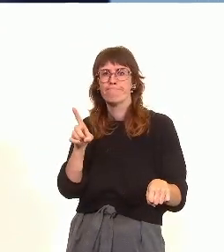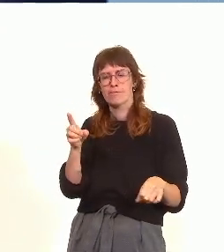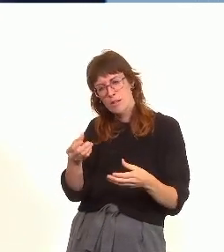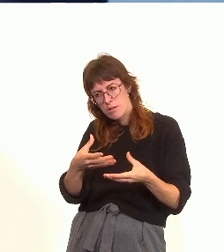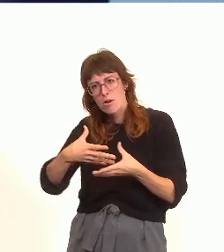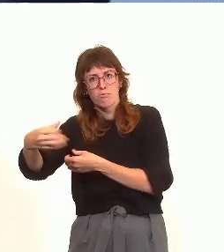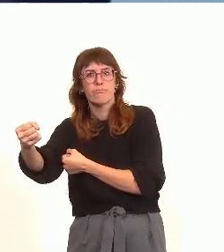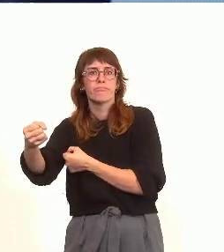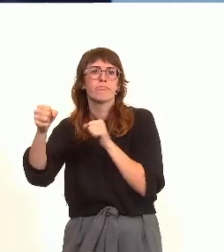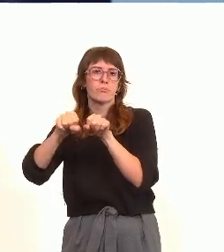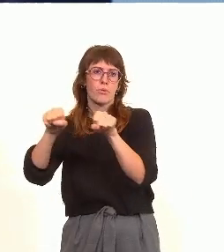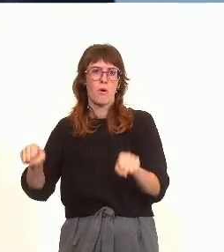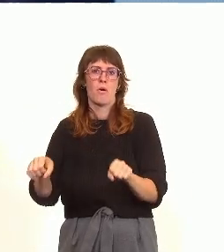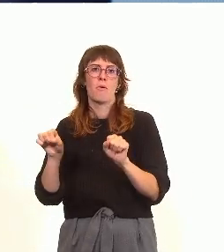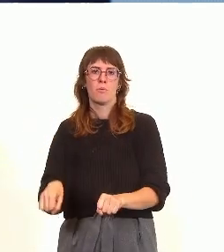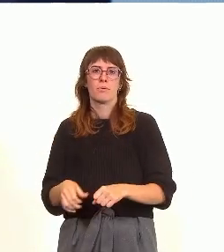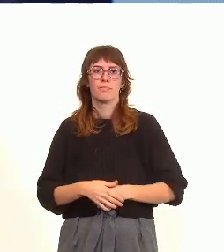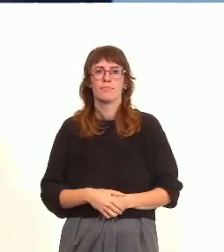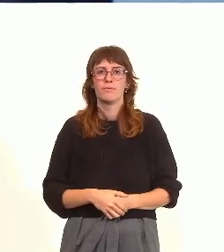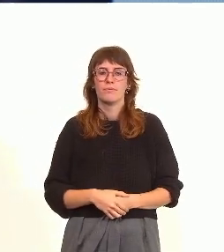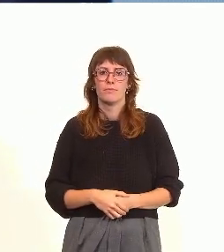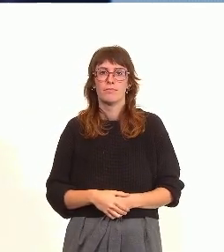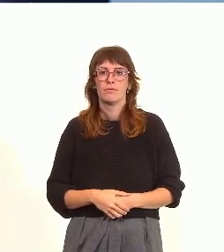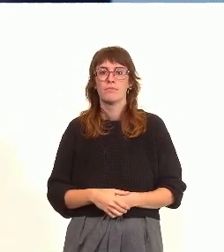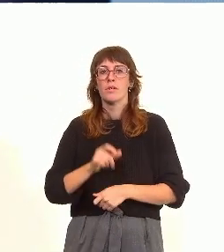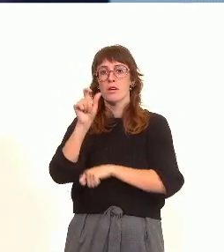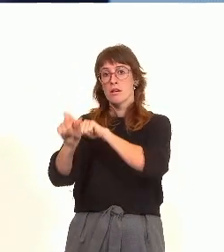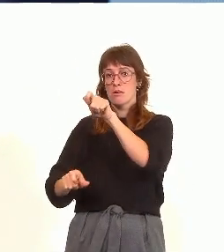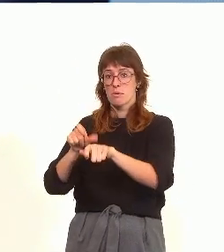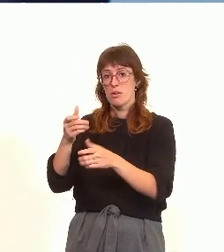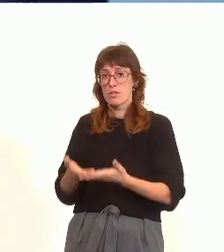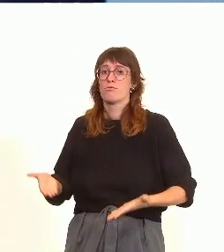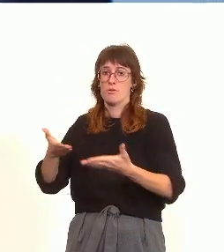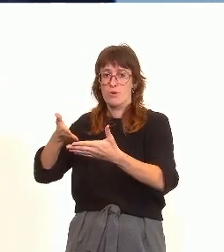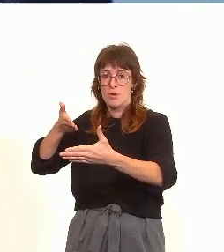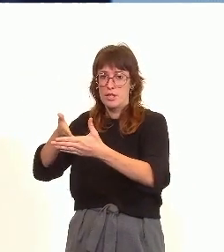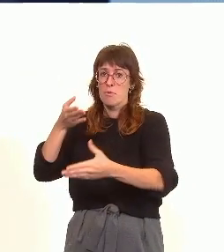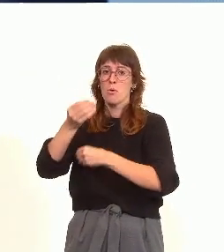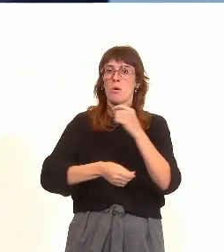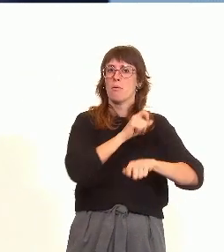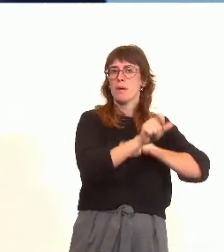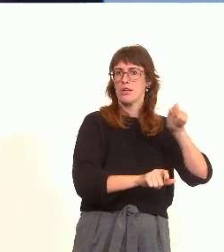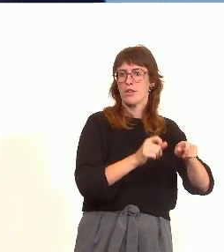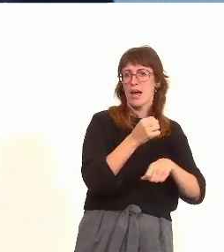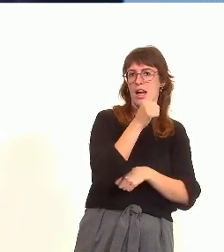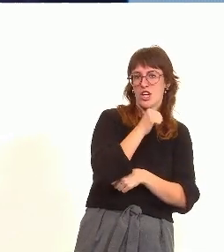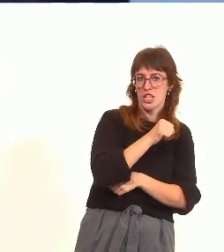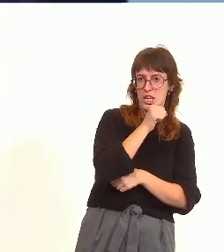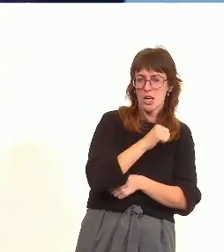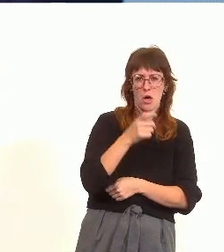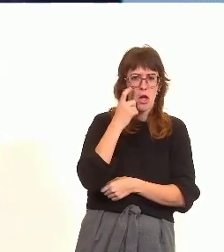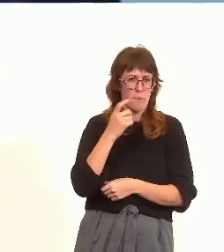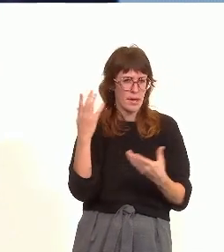moment particulier dans le secteur du grand âge et du secteur des personnes en situation de handicap, ce qu'on appelle la transformation de l'offre. Cette offre